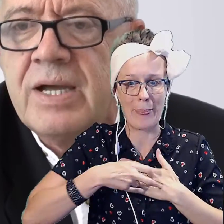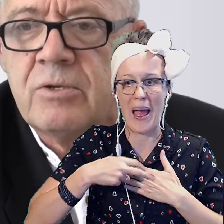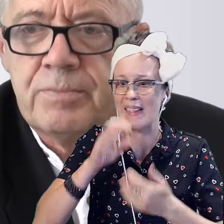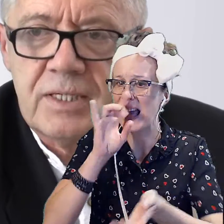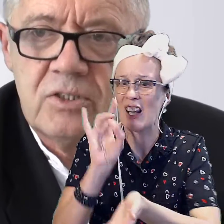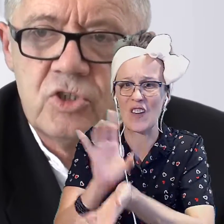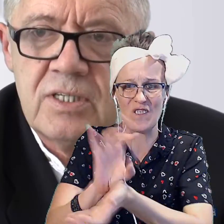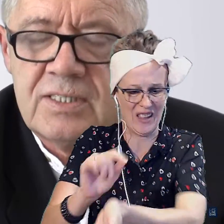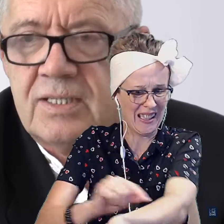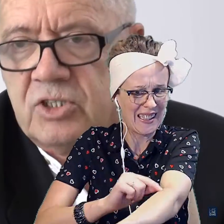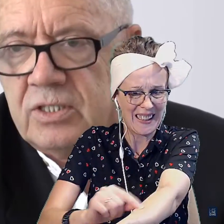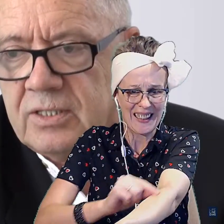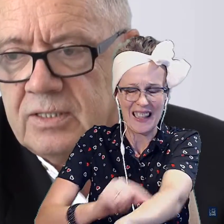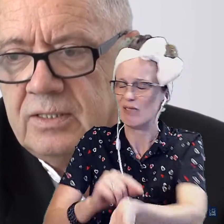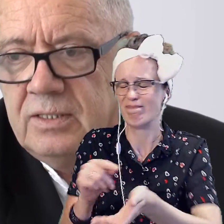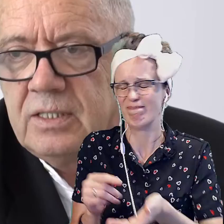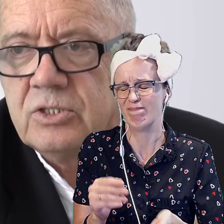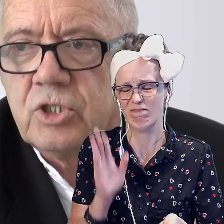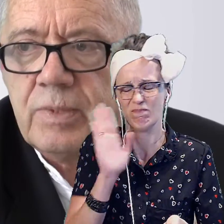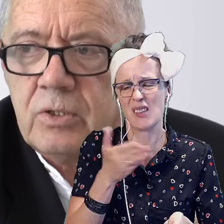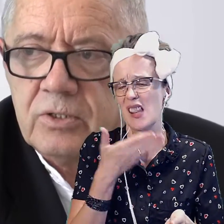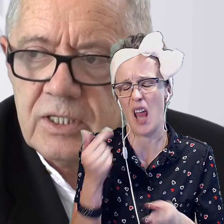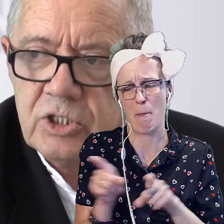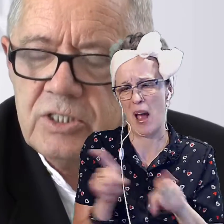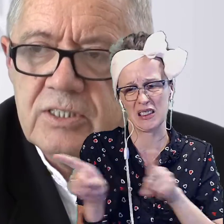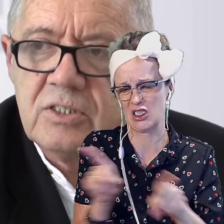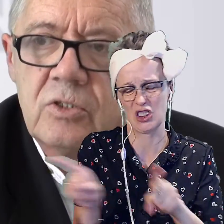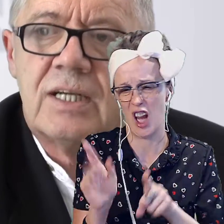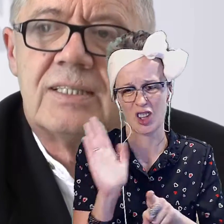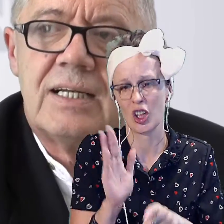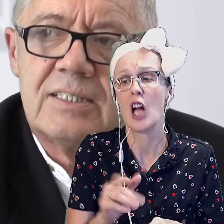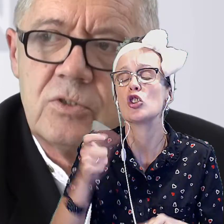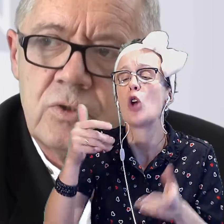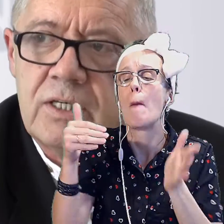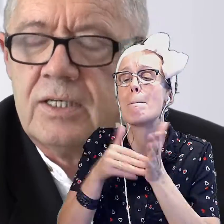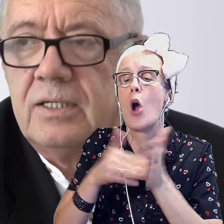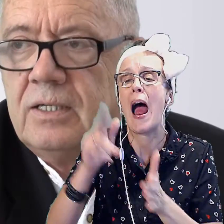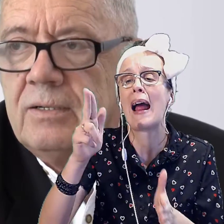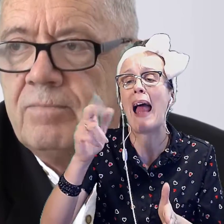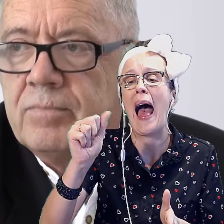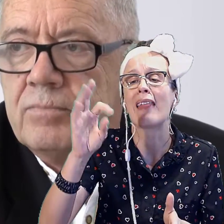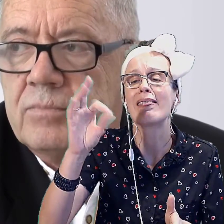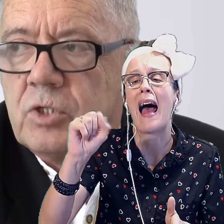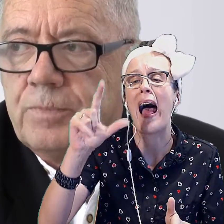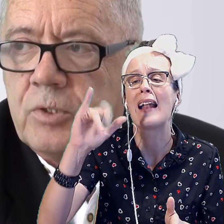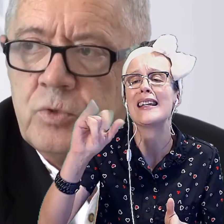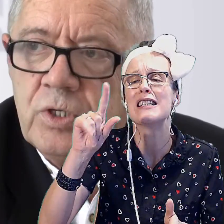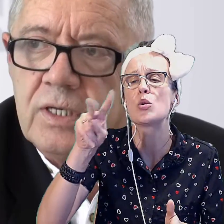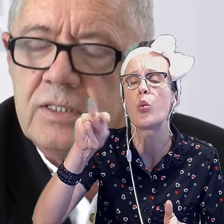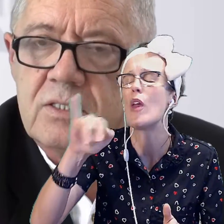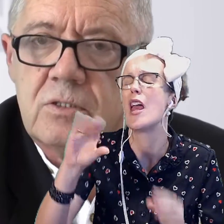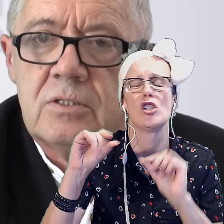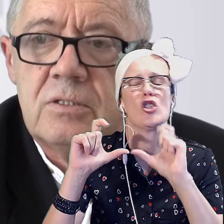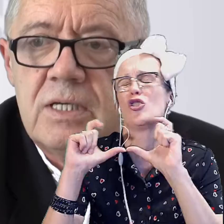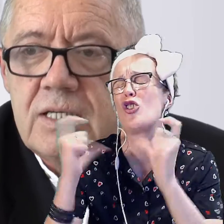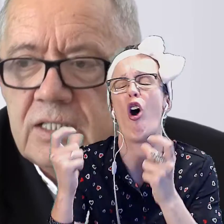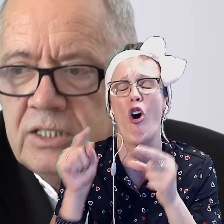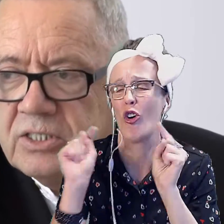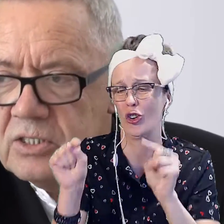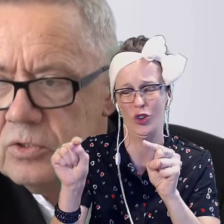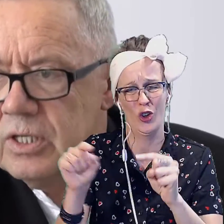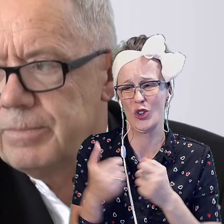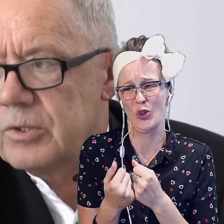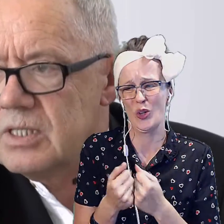nie mają praktycznie znaczenia trzeba określić co kapitalizmie co promuję co